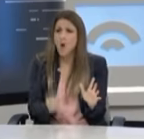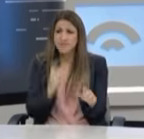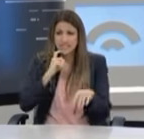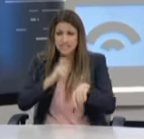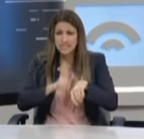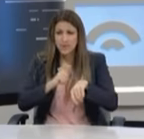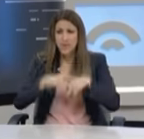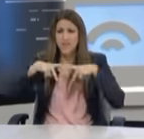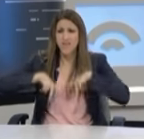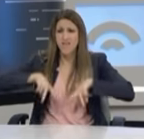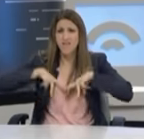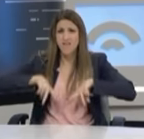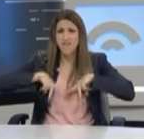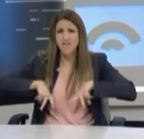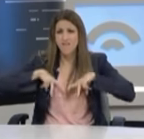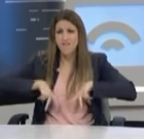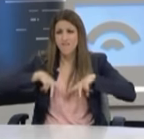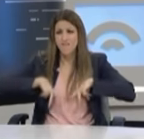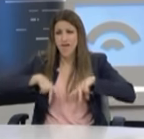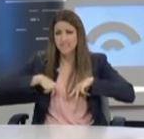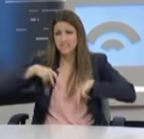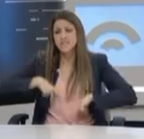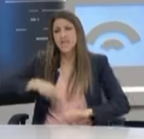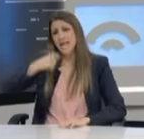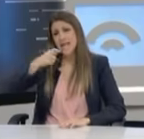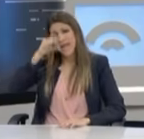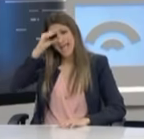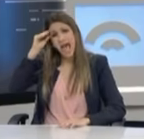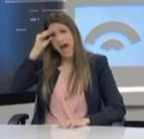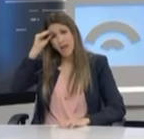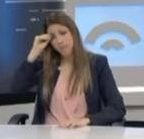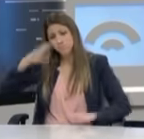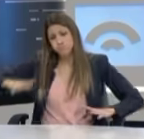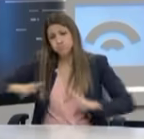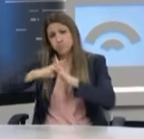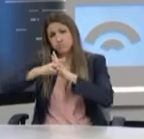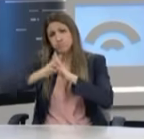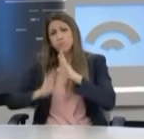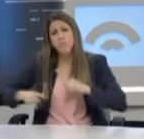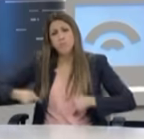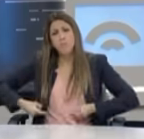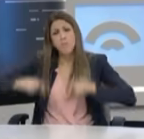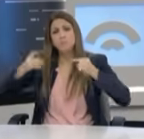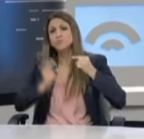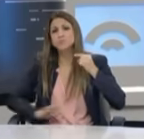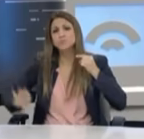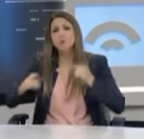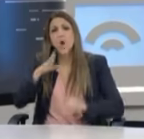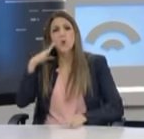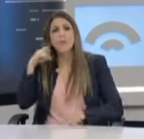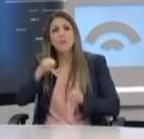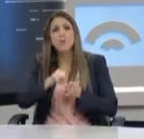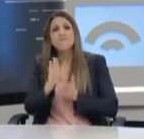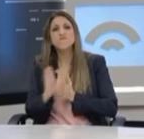Αυτά έγιναν την ώρα που η κυβέρνηση Καραμαλή έδινε μια μεγάλη μάχη στο Βουκουρέστι. Απέναντι σε πολλές